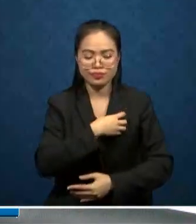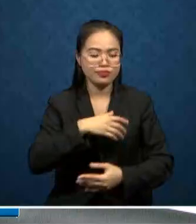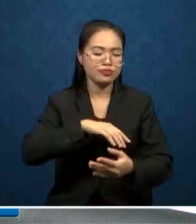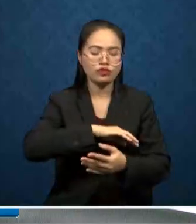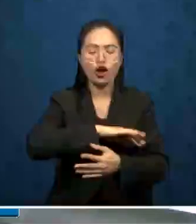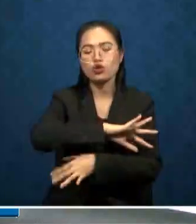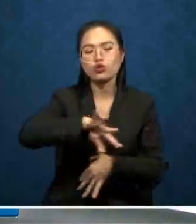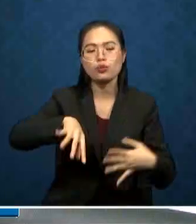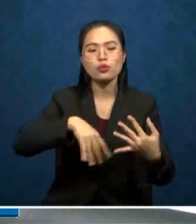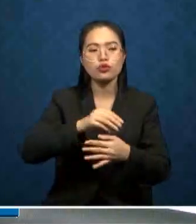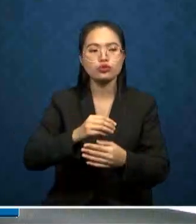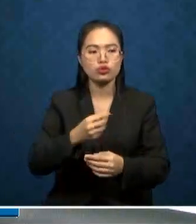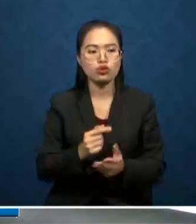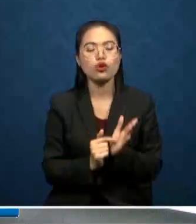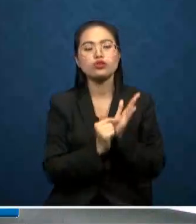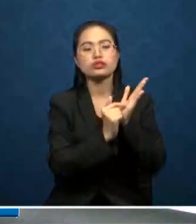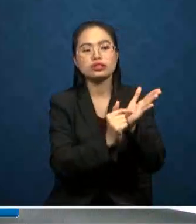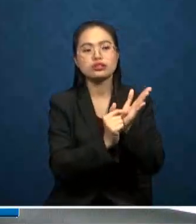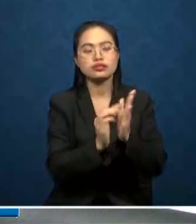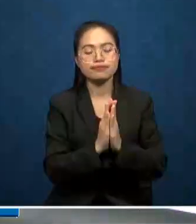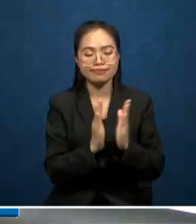เท่านั้นค่ะดิฉันก็ขอเสนอเพียงเท่านี้ขอบพระคุณค่ะ